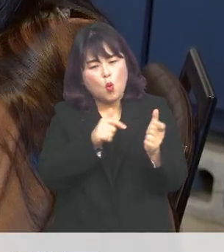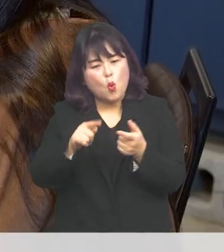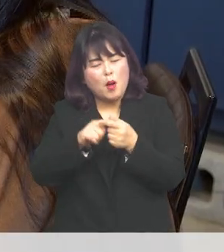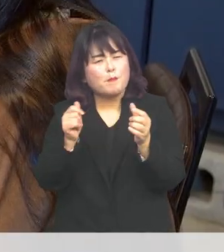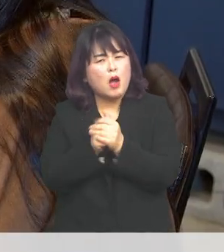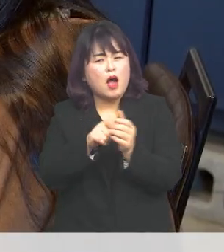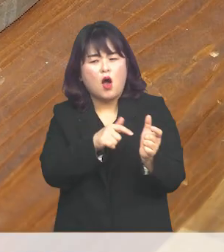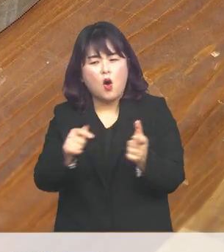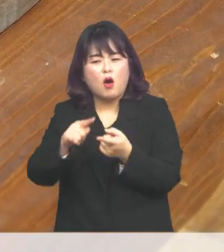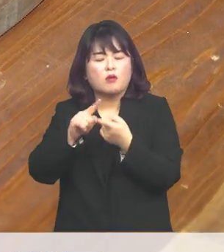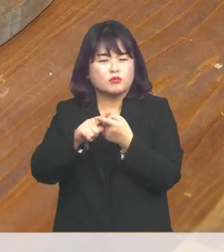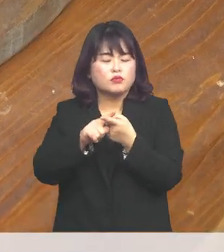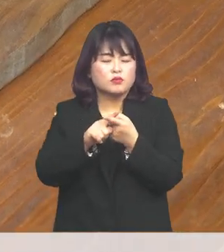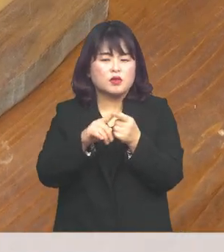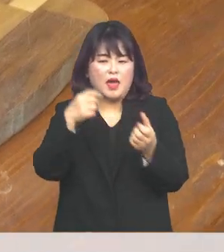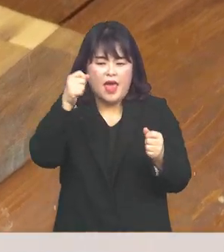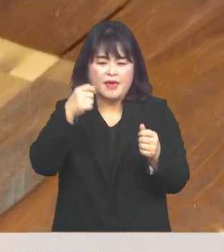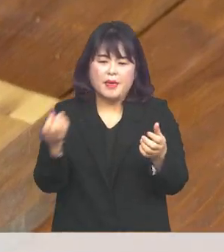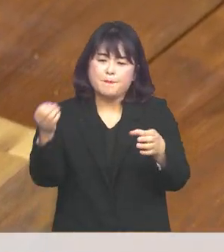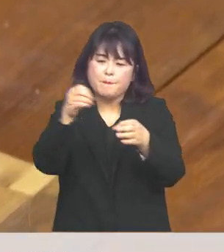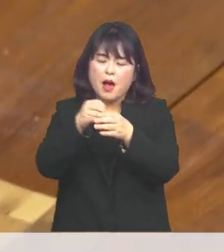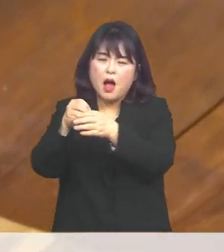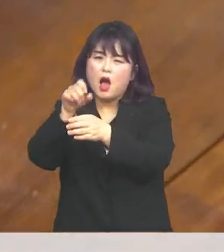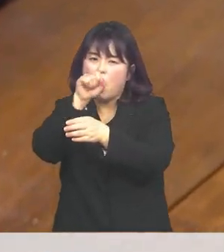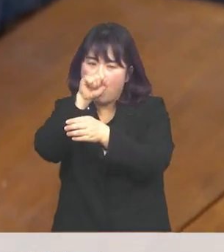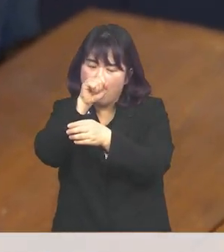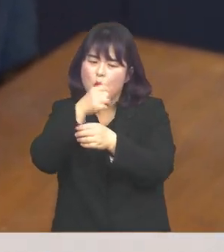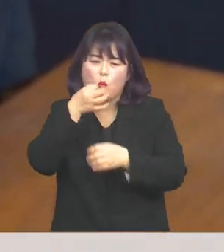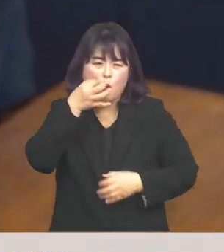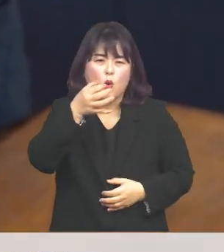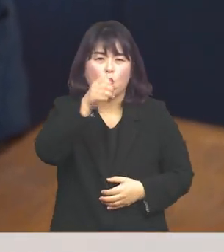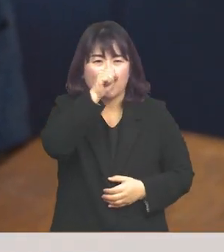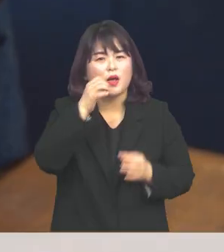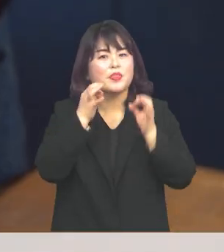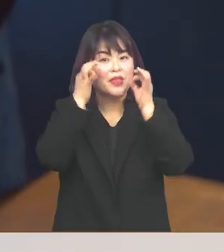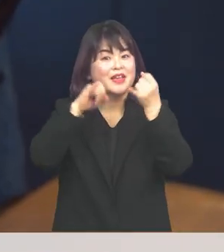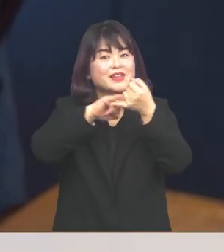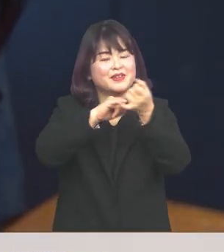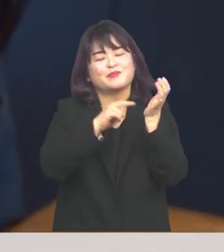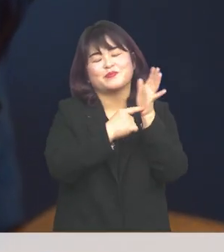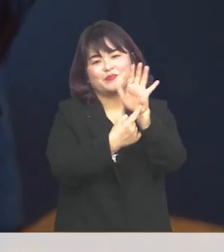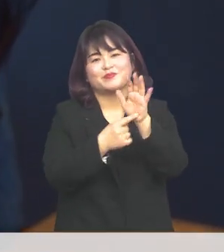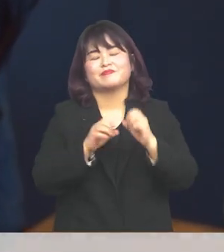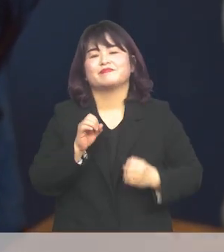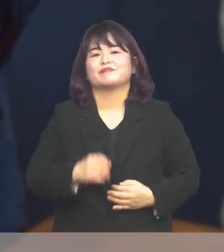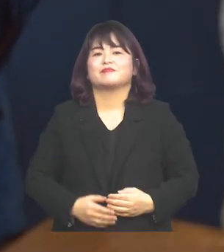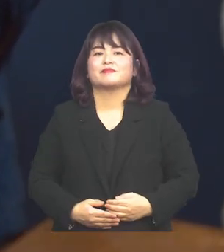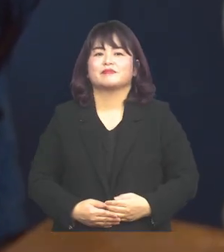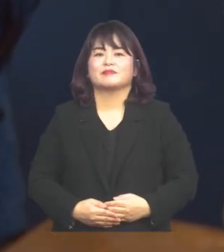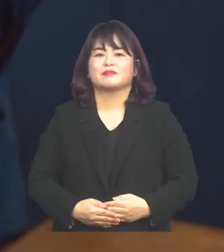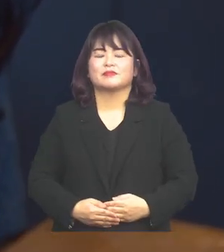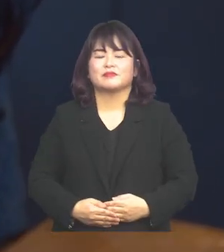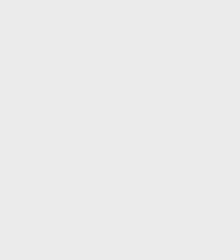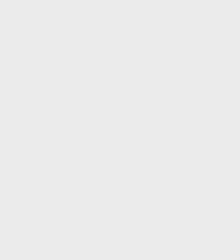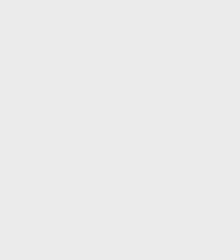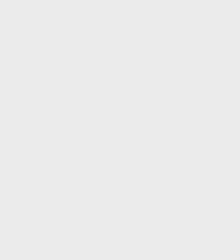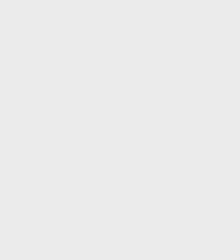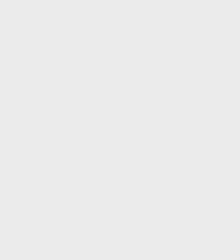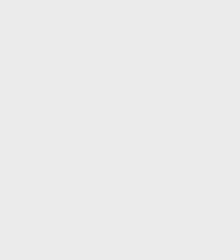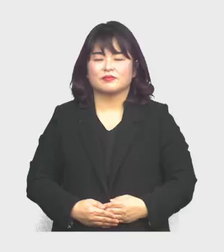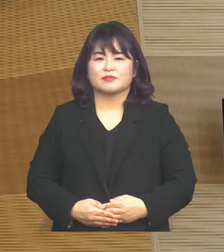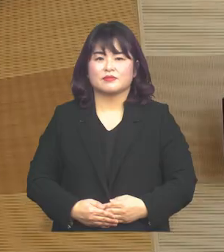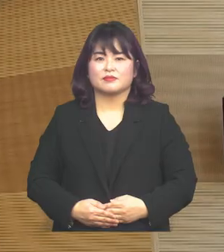지닌 독자성이 북 페스티벌 등에서 다채롭게 선보일 수 있도록 노력하겠다고 답했습니다.